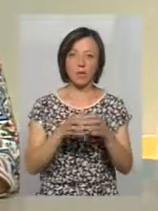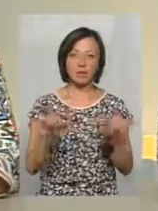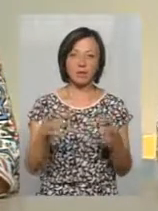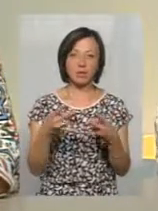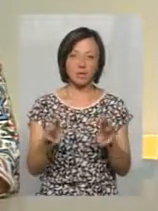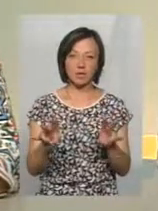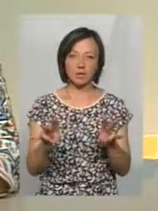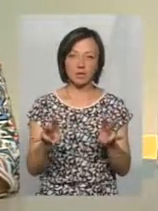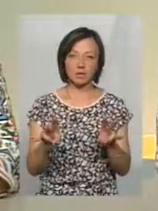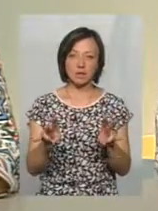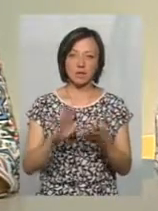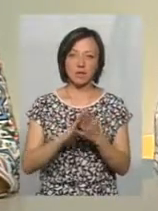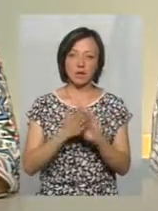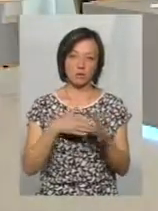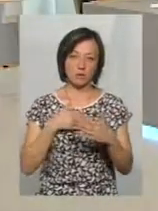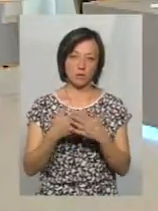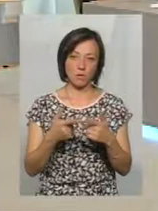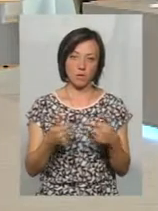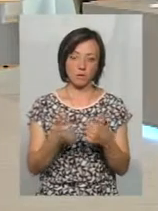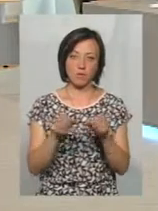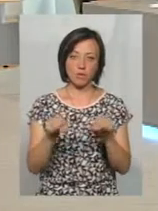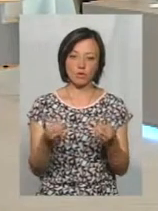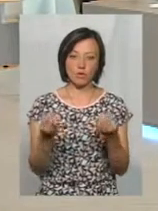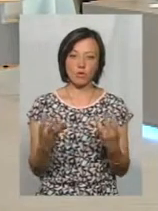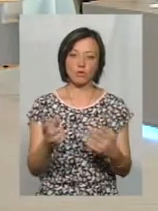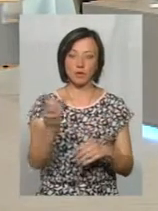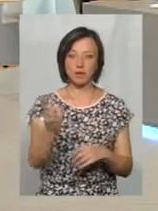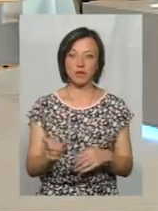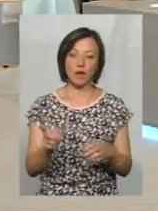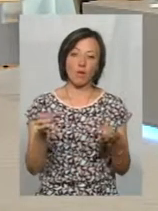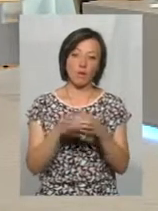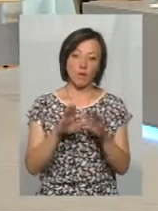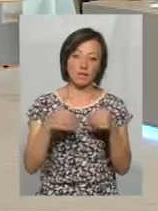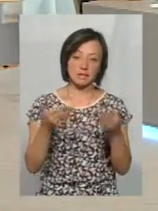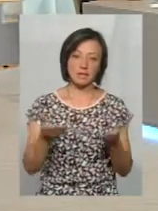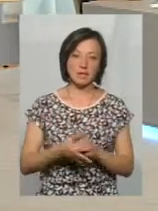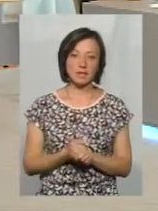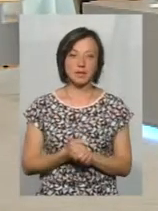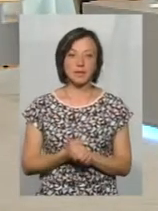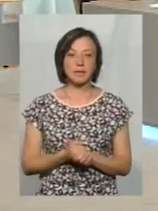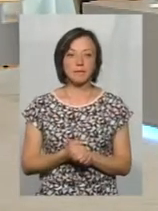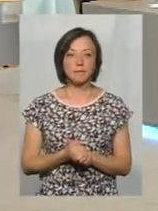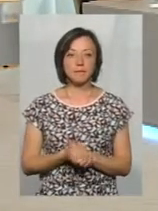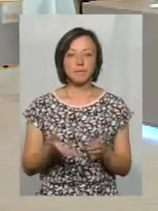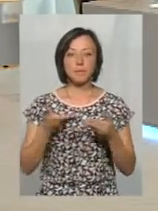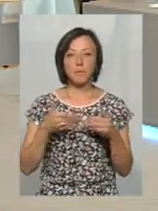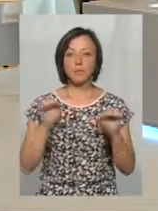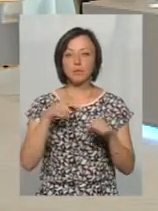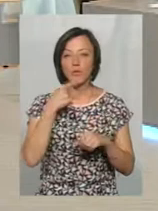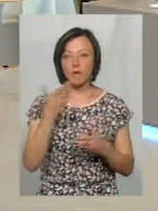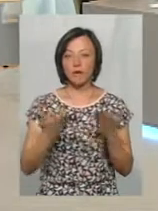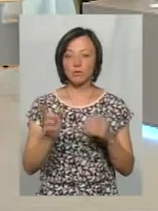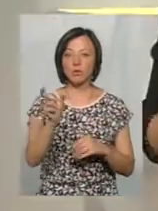потрібно зазвичай статус громадської організації. Тобто можна бути якось просто ініціативною групою, так? Тобто ми можемо говорити про те, що якщо